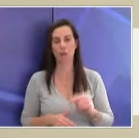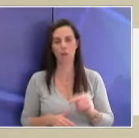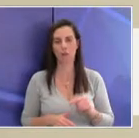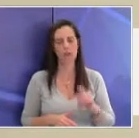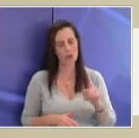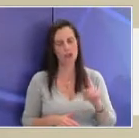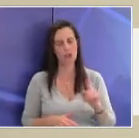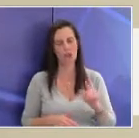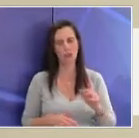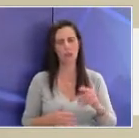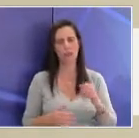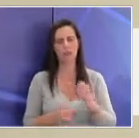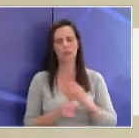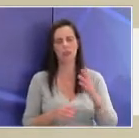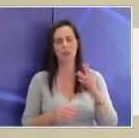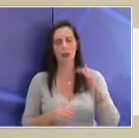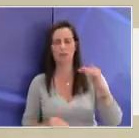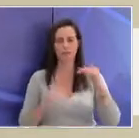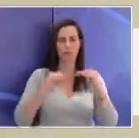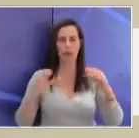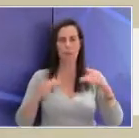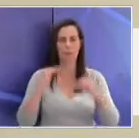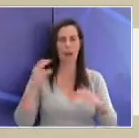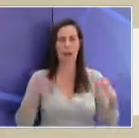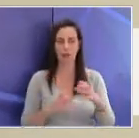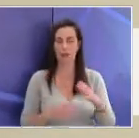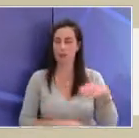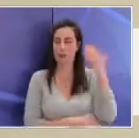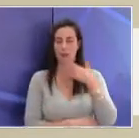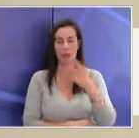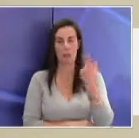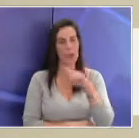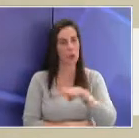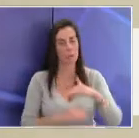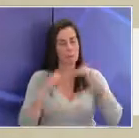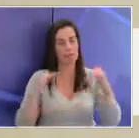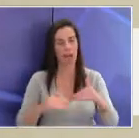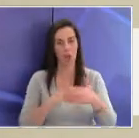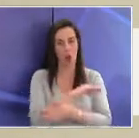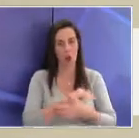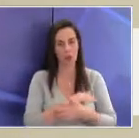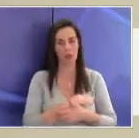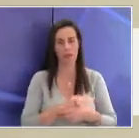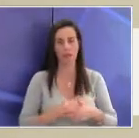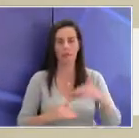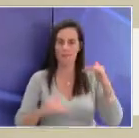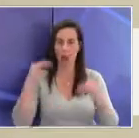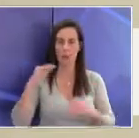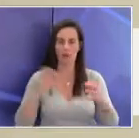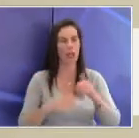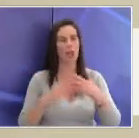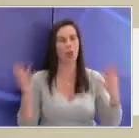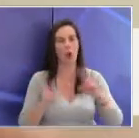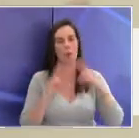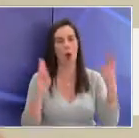ושחרט על דגלו לסגור פערים חברתיים, שבמדינת ישראל כמיליון ילדים מתחת לקו העוני, והפער החברתי הכי